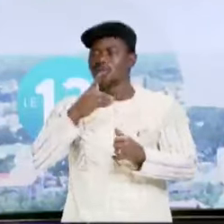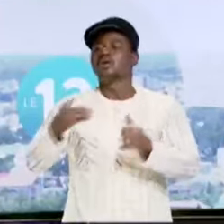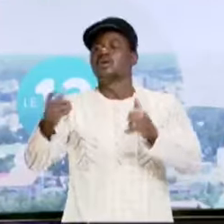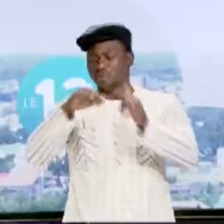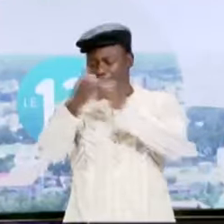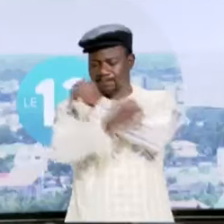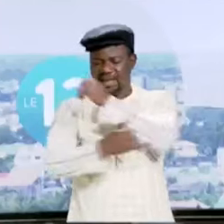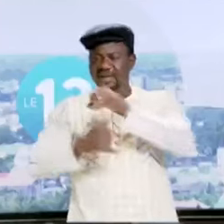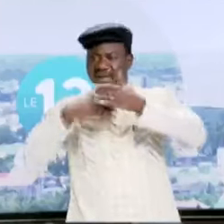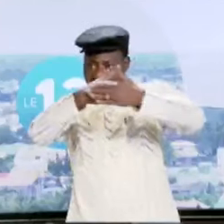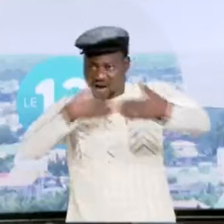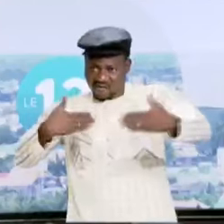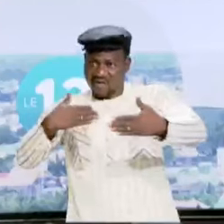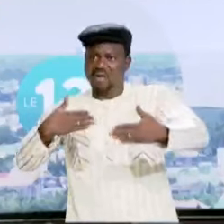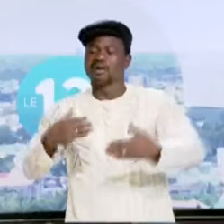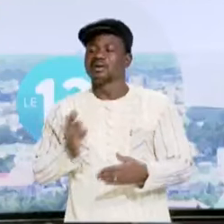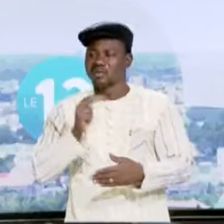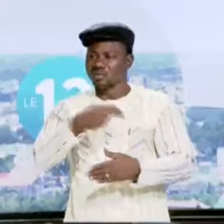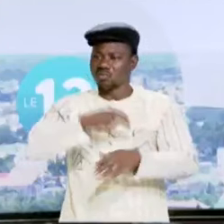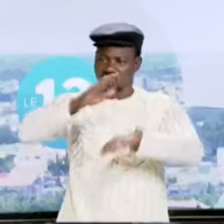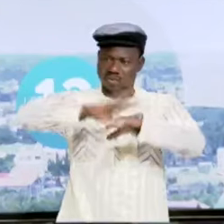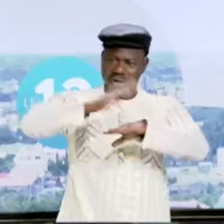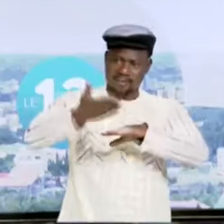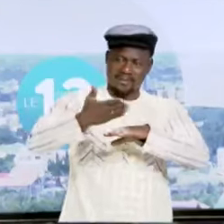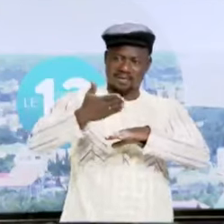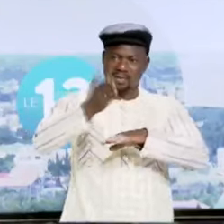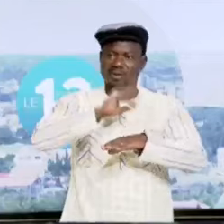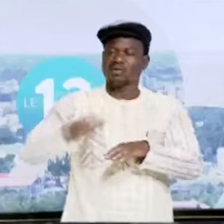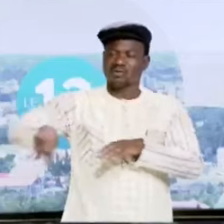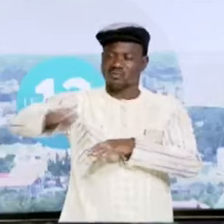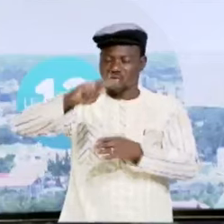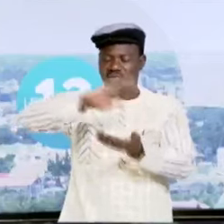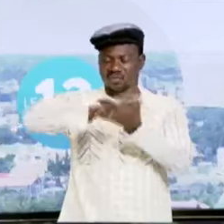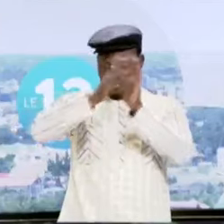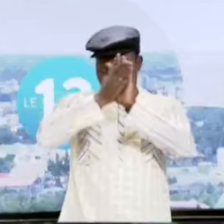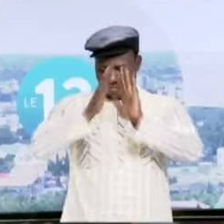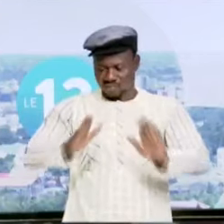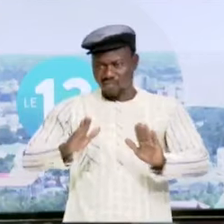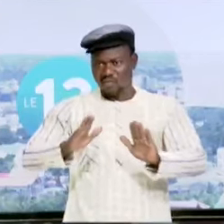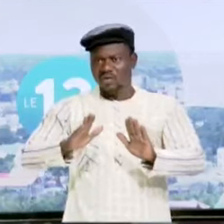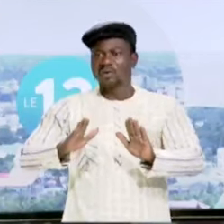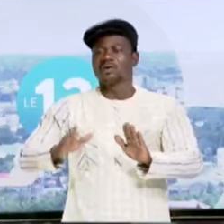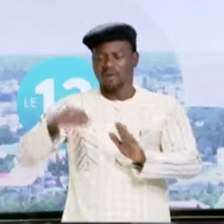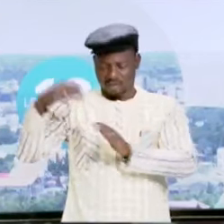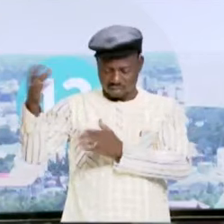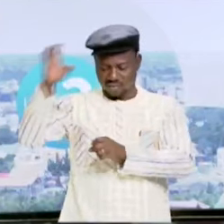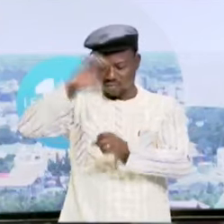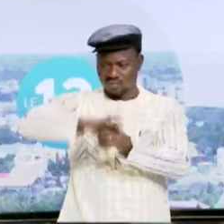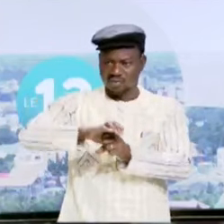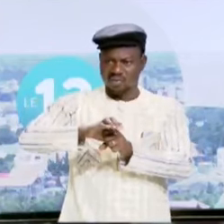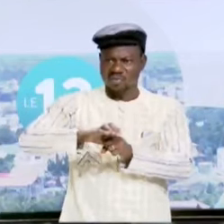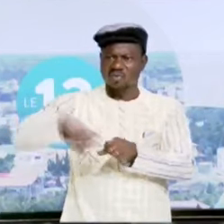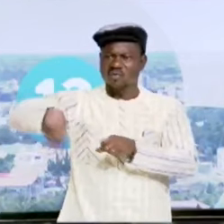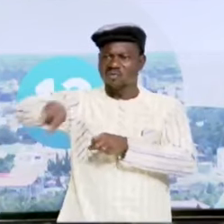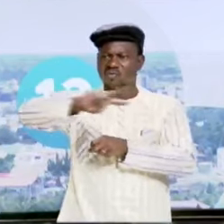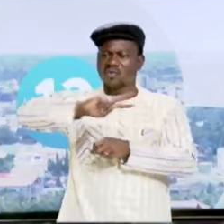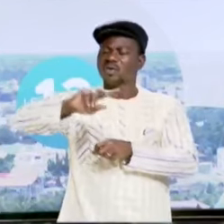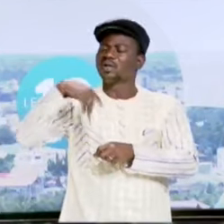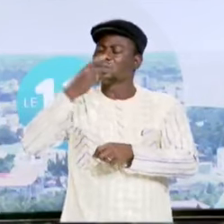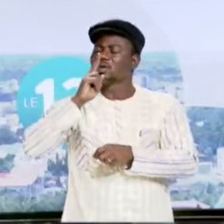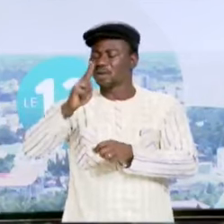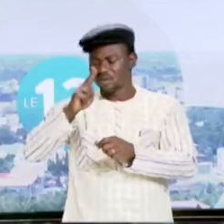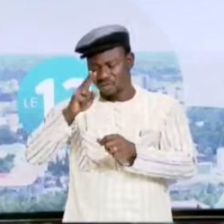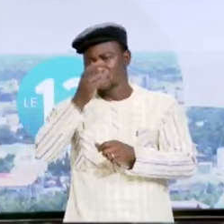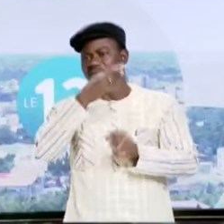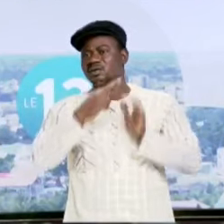la paix. Alors, c'est votre contribution à la paix, on va le dire. Oui. Alors, en dehors de ce projet musical, vous qui êtes une référence dans le